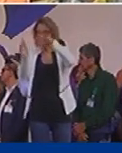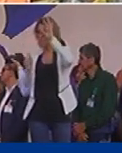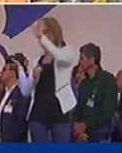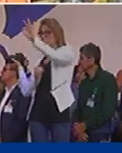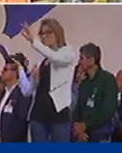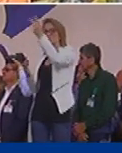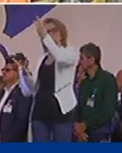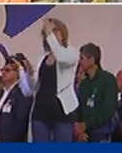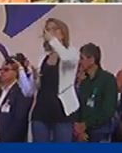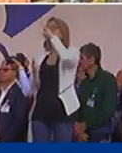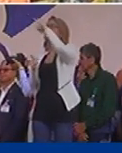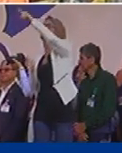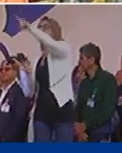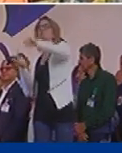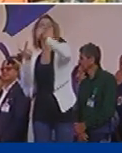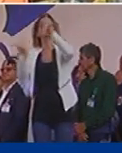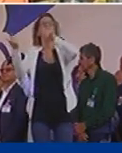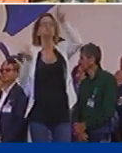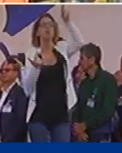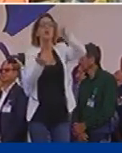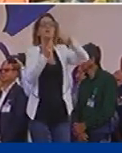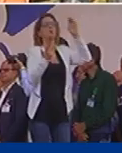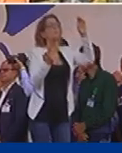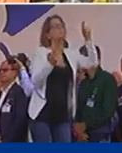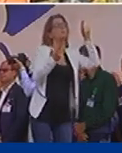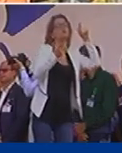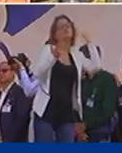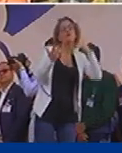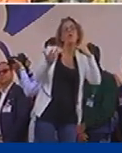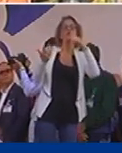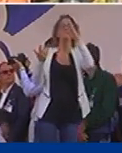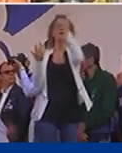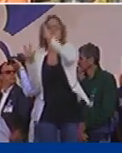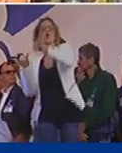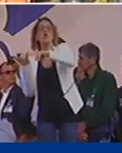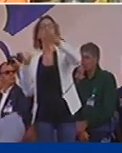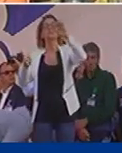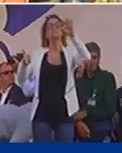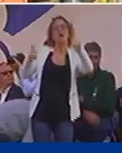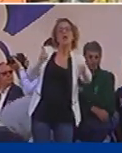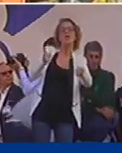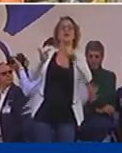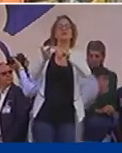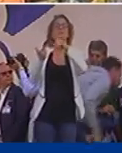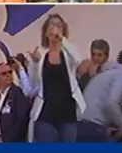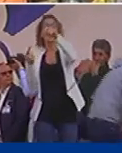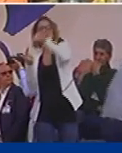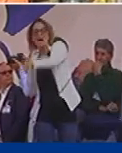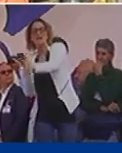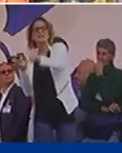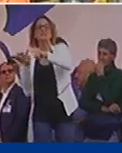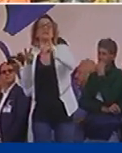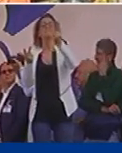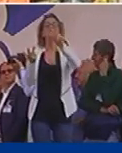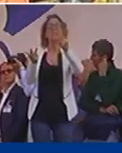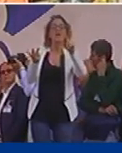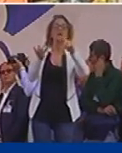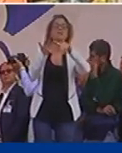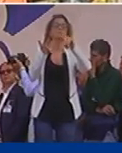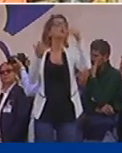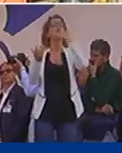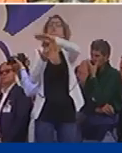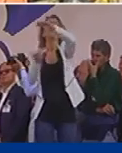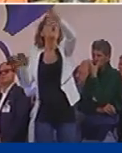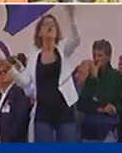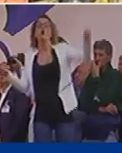Treviso, a Milano, a Cuneo, a Genova, a Bologna, a Salerno, a Canicattì, a Viterbo o